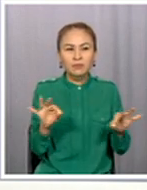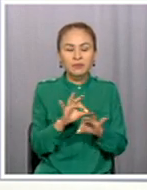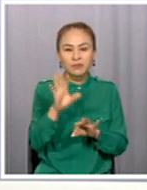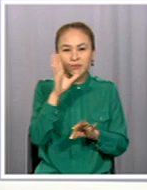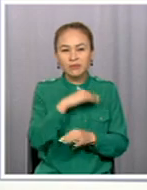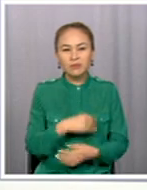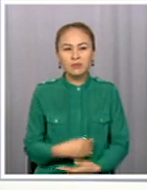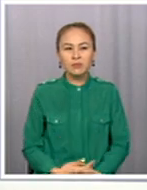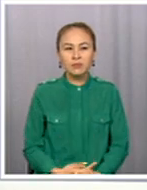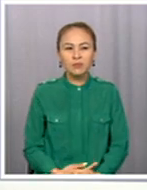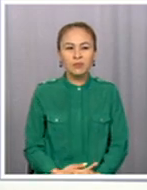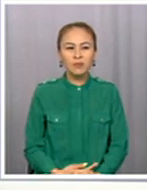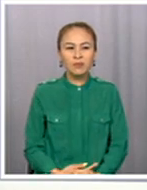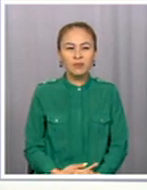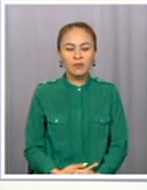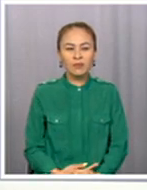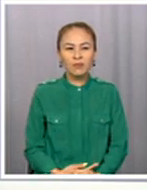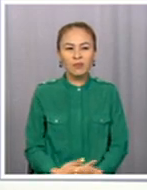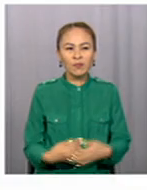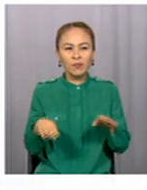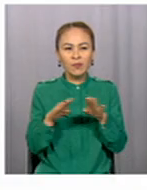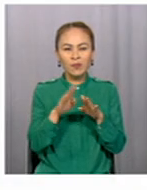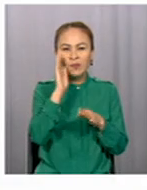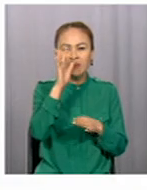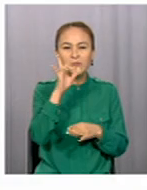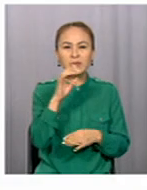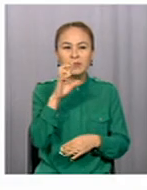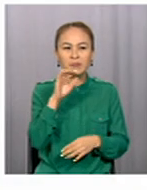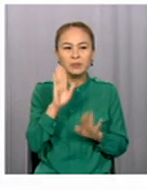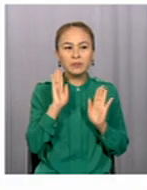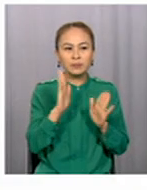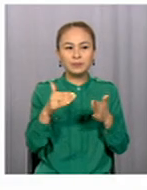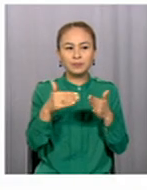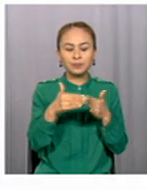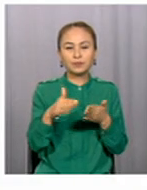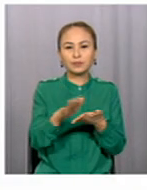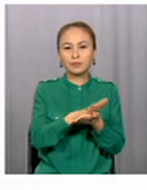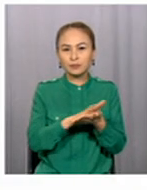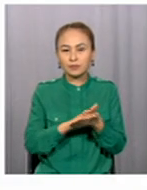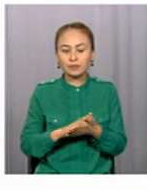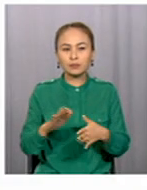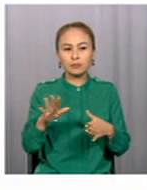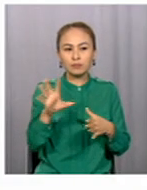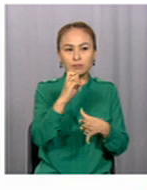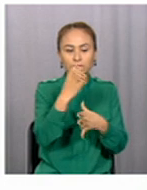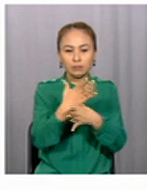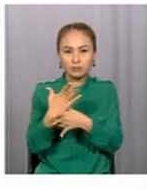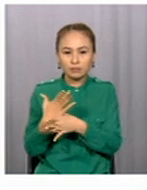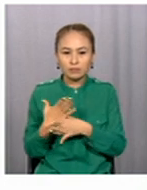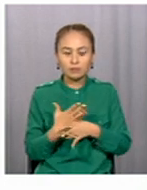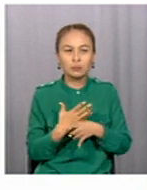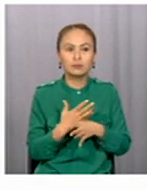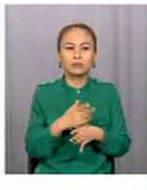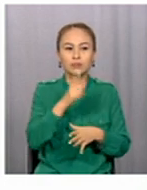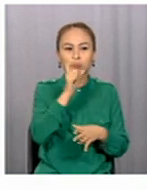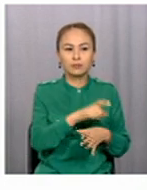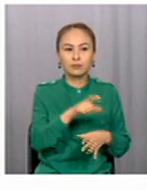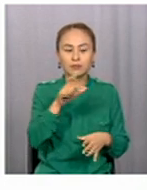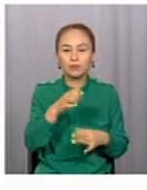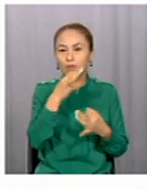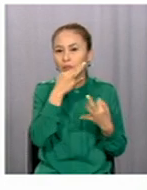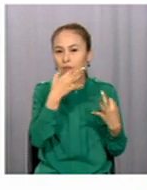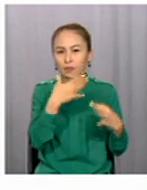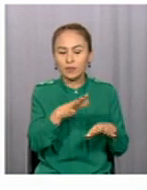ойнай алады. Болашақтың роботтары үй шаруаларына көмектесіп, адамдарға кез